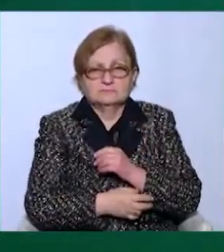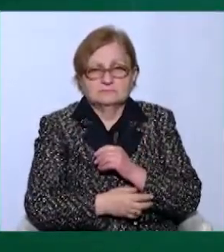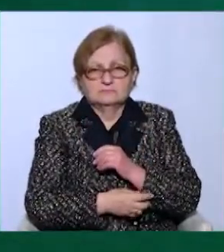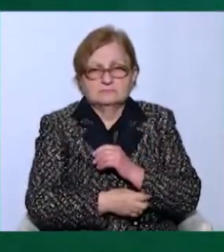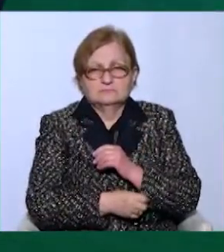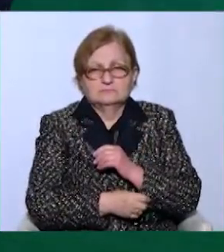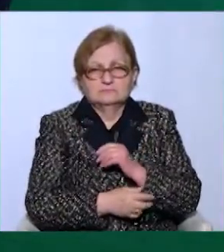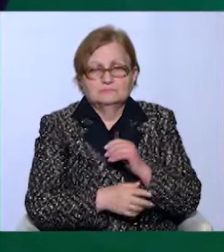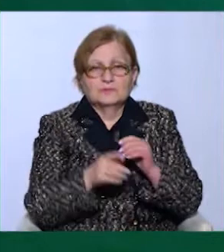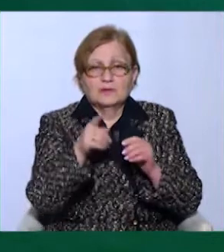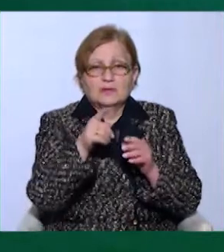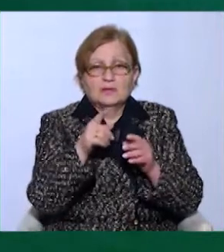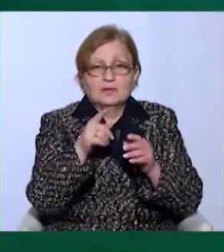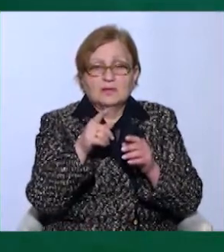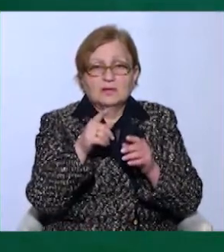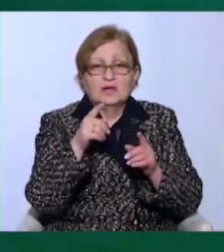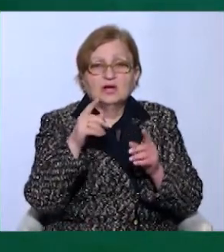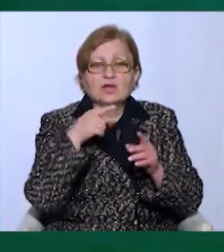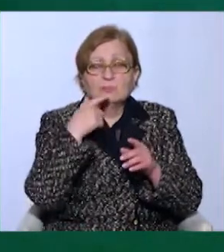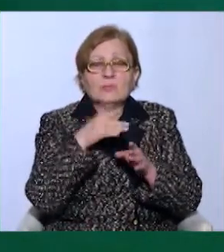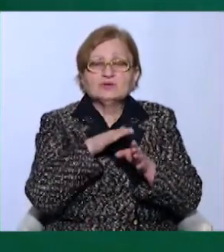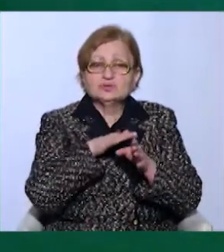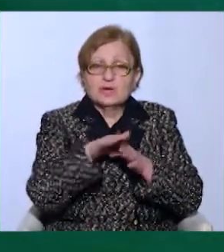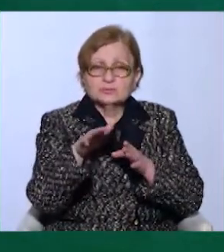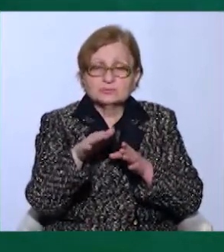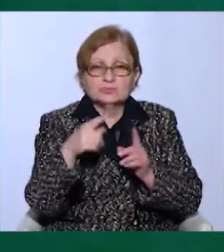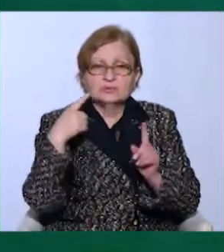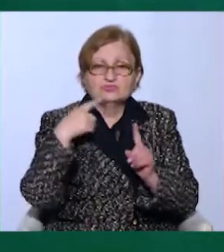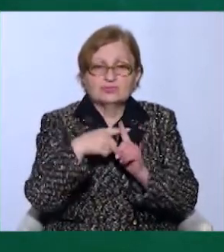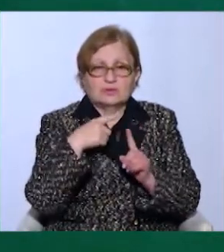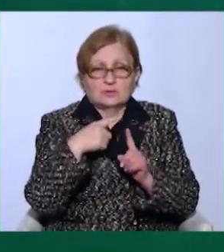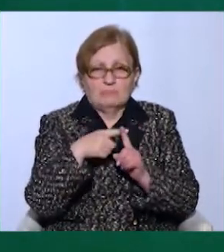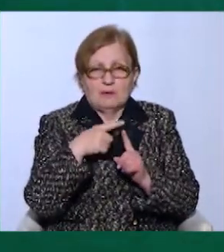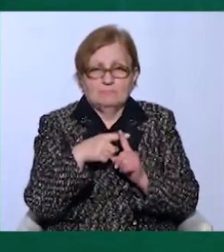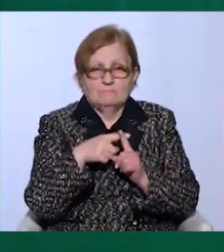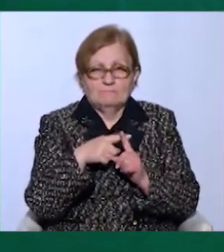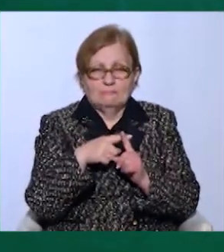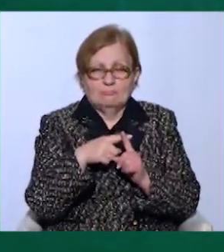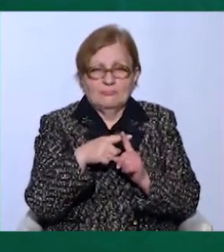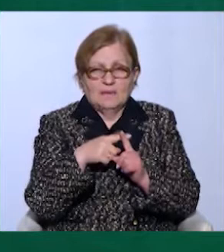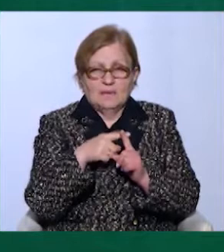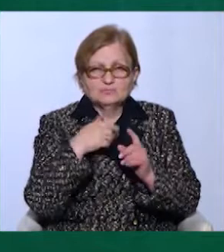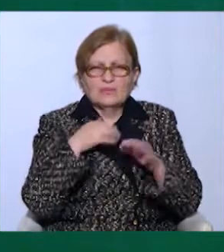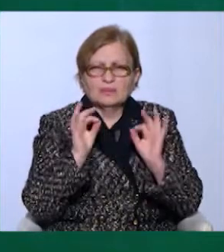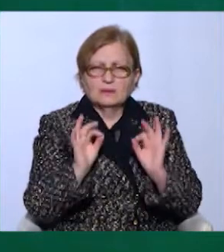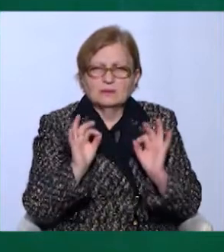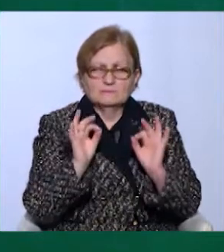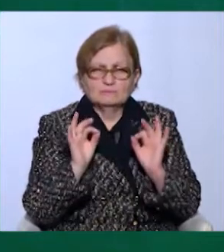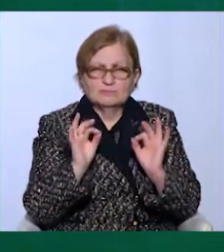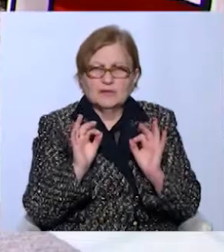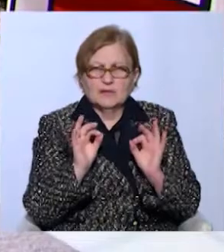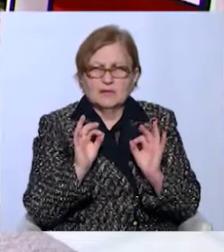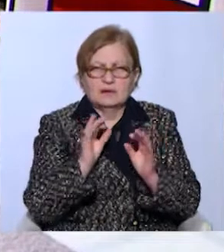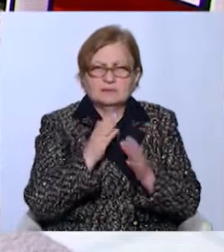Sheasrulet, jekreba, chota yols vaketeb, vaketeb nela, rom, nakhevrat gagebuli, sakitki